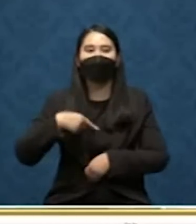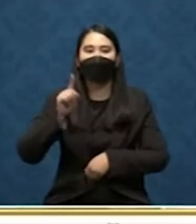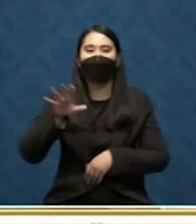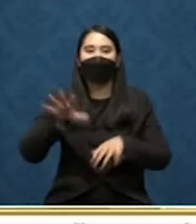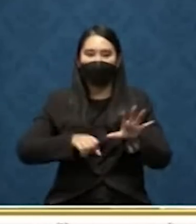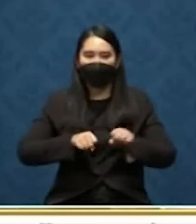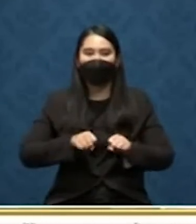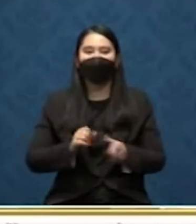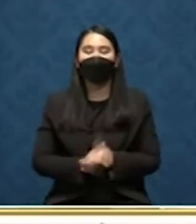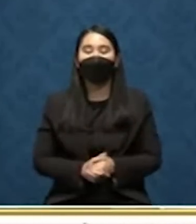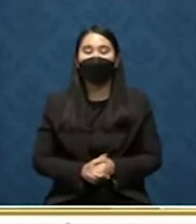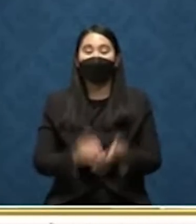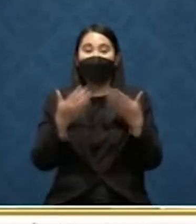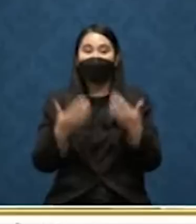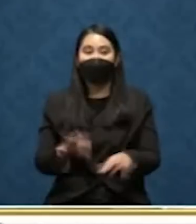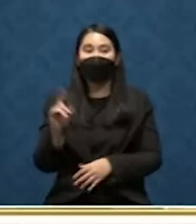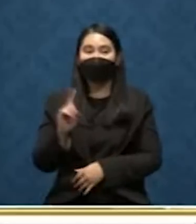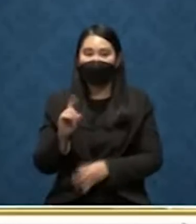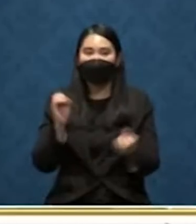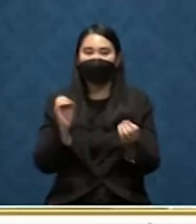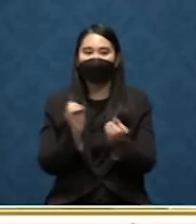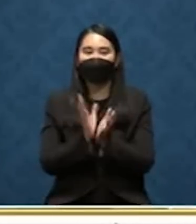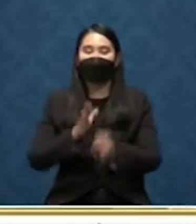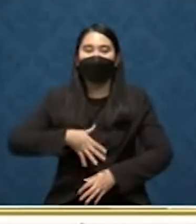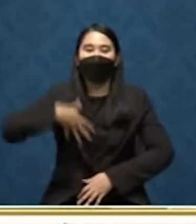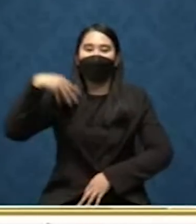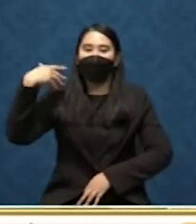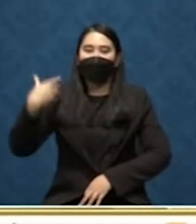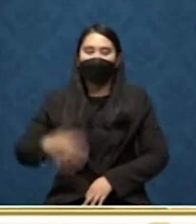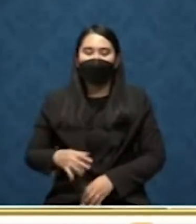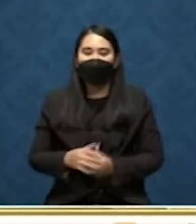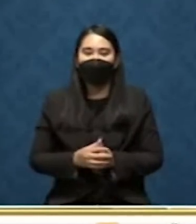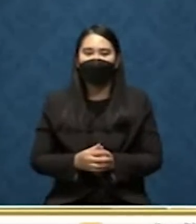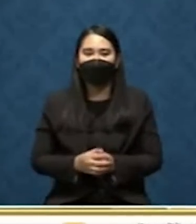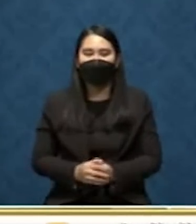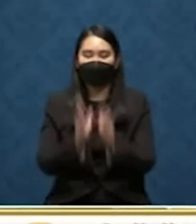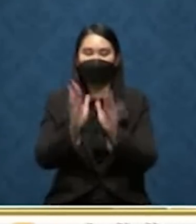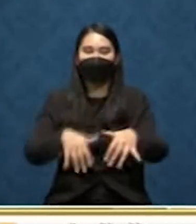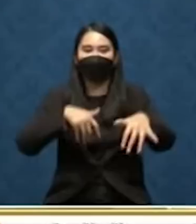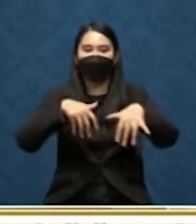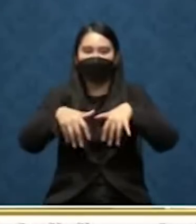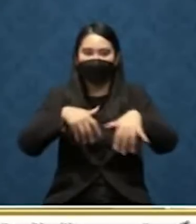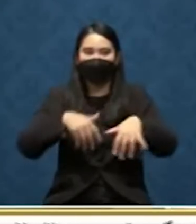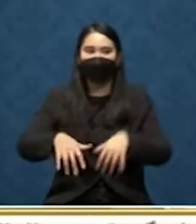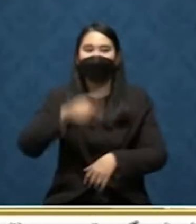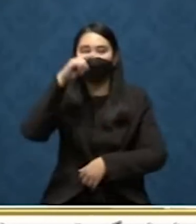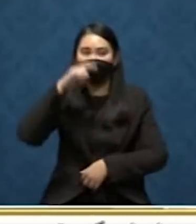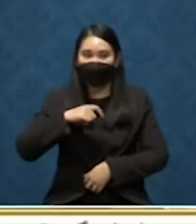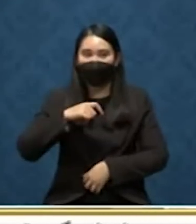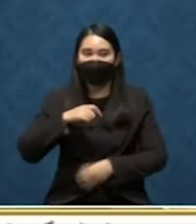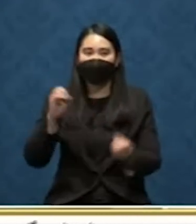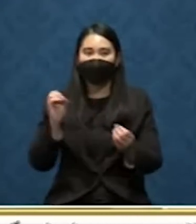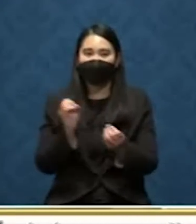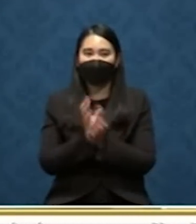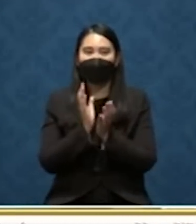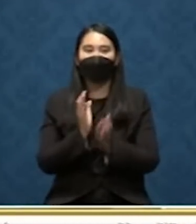ยอีกเท่าไ่และผลกระท็บวามเดือดร้อน ความเสียหายจะเกิดแก่พี่น้ประชาชนประเทศชาติและสถาน